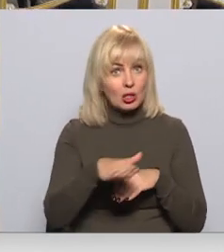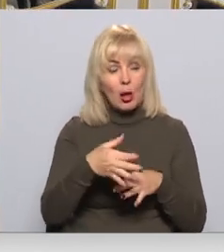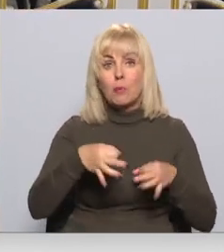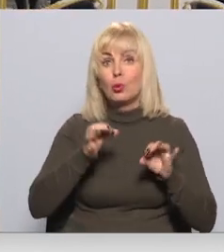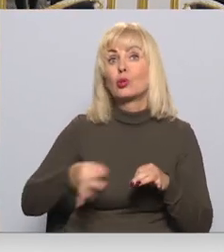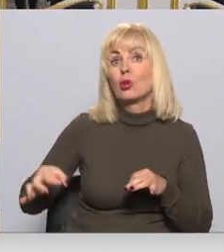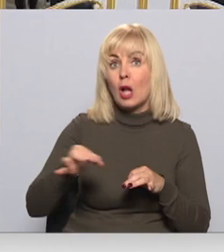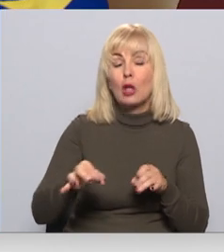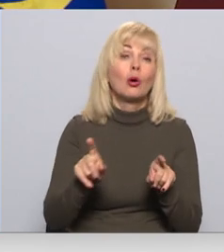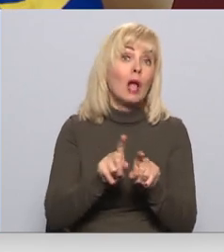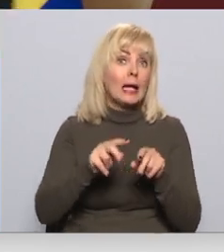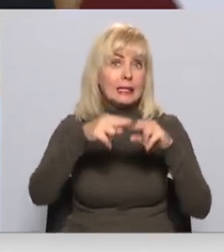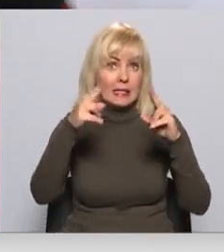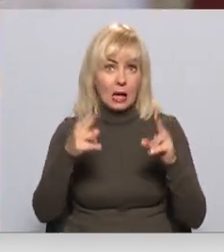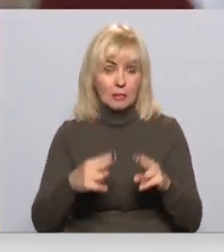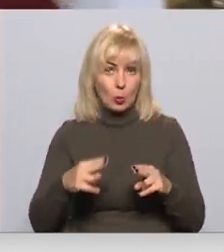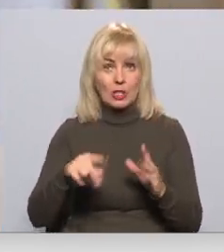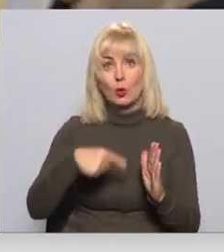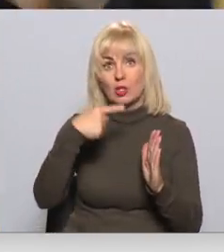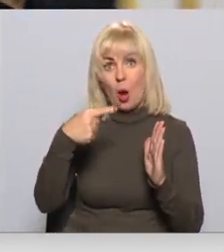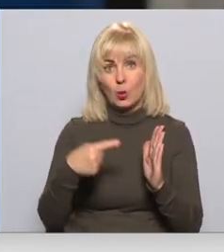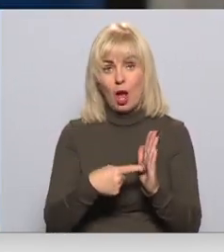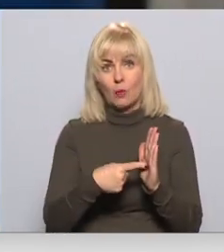un starptautiskos jautājumos.